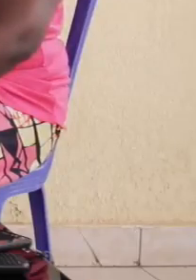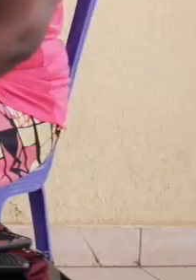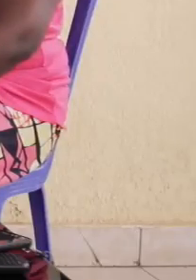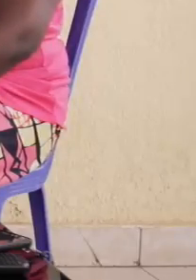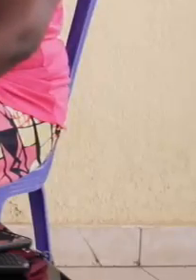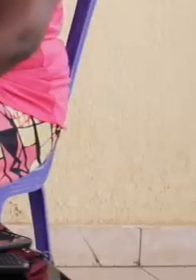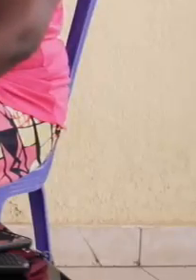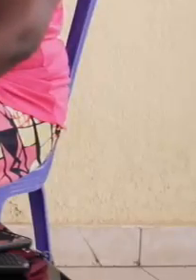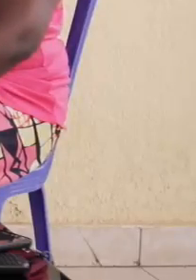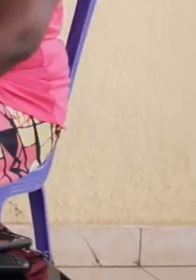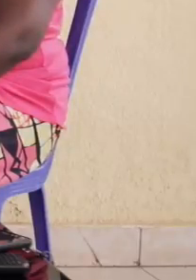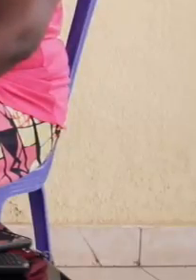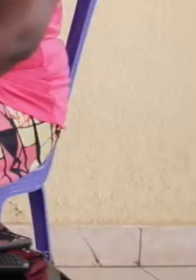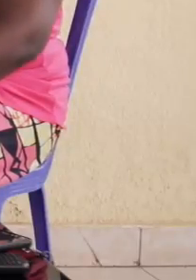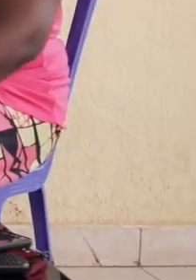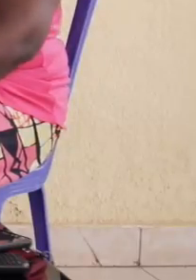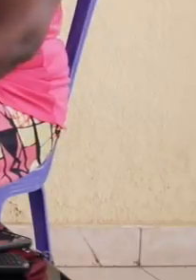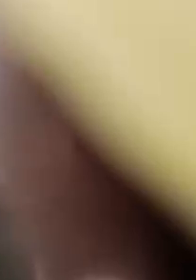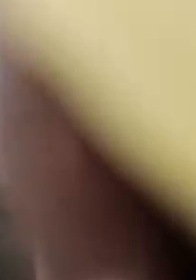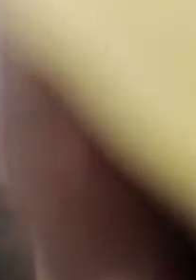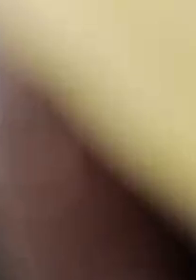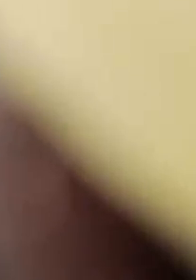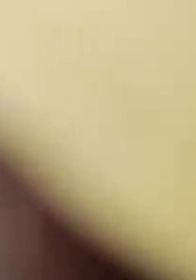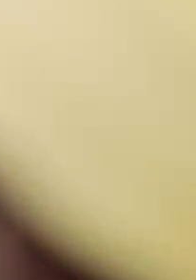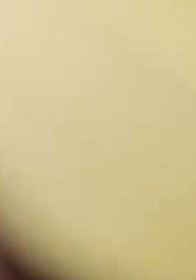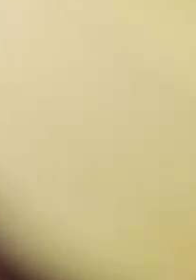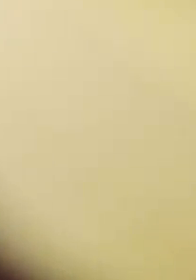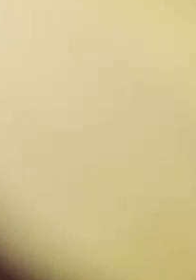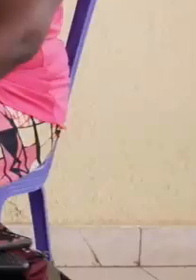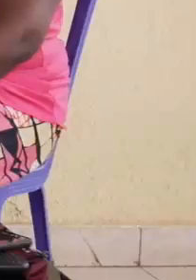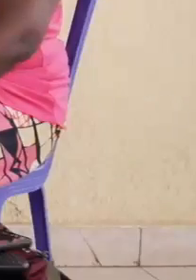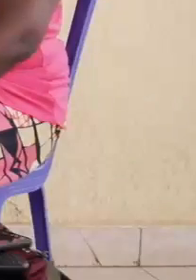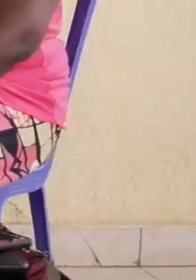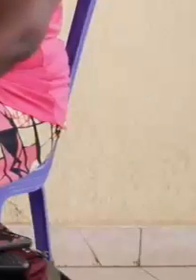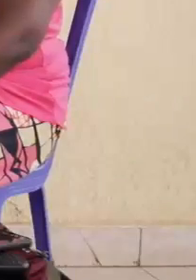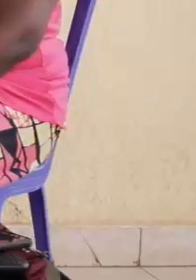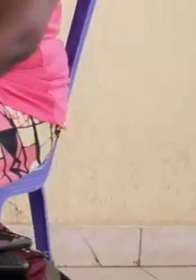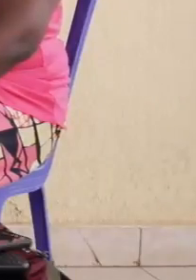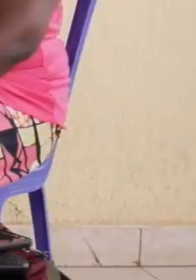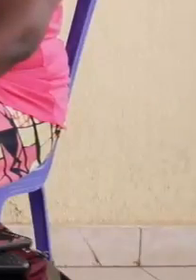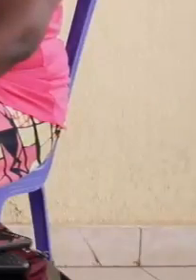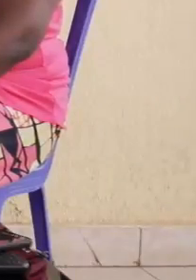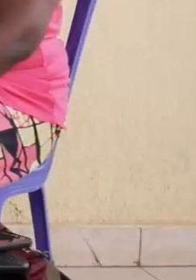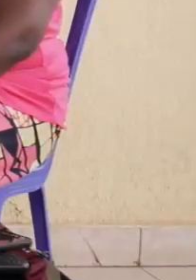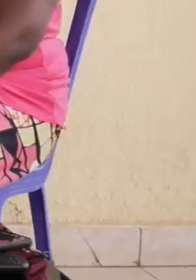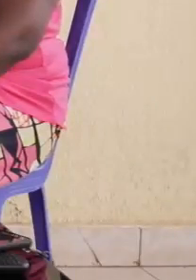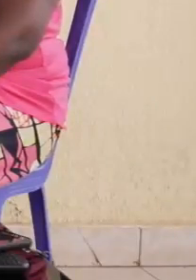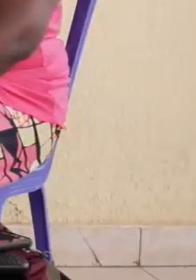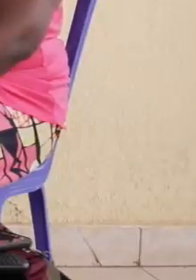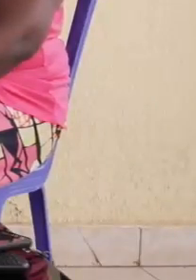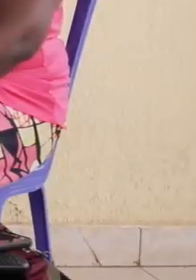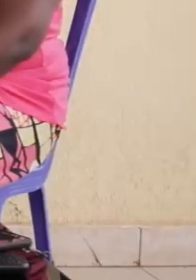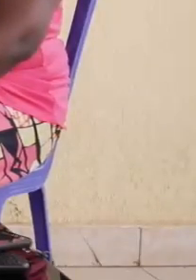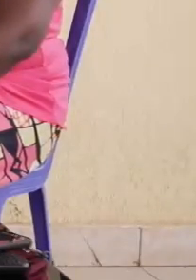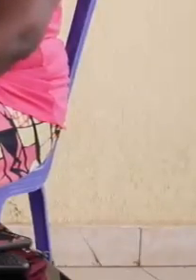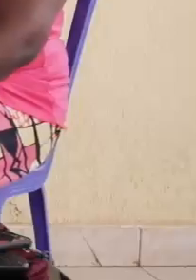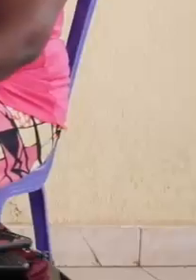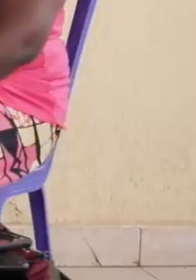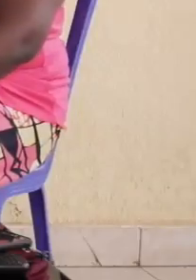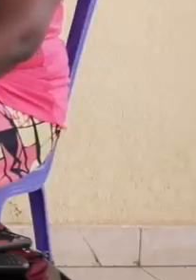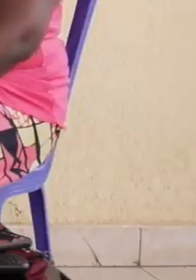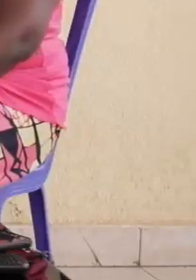ngaho mbwire inyama n'ibishyimbo bitera imbaraga oya biri mu byubaka umubiri kuko n'ibikomoka ku matungo n'ibinyamisogwe